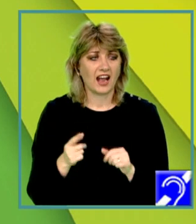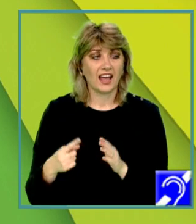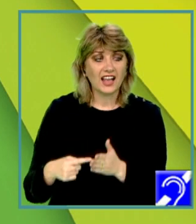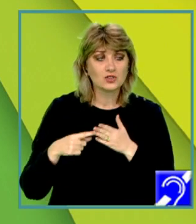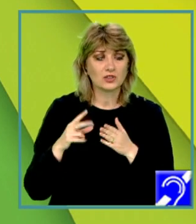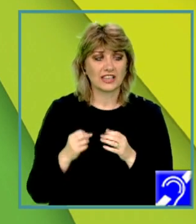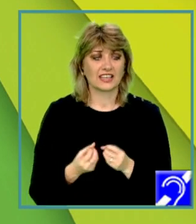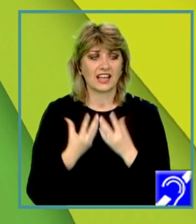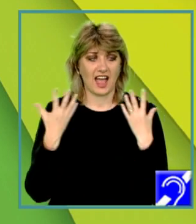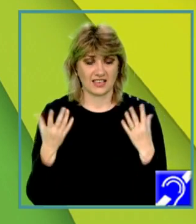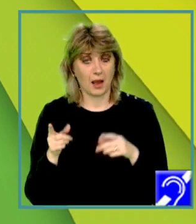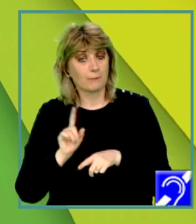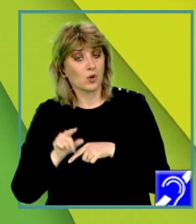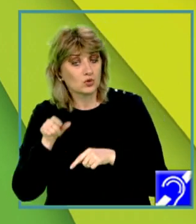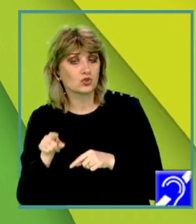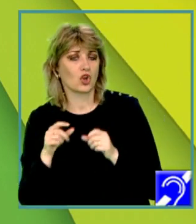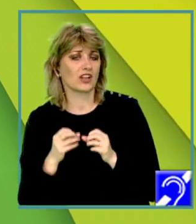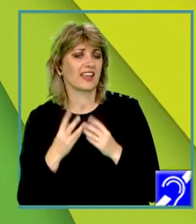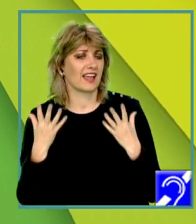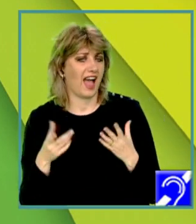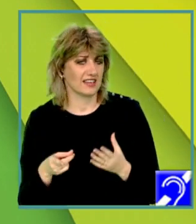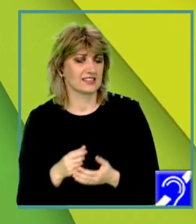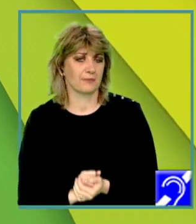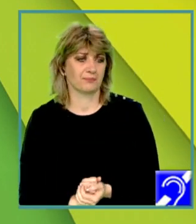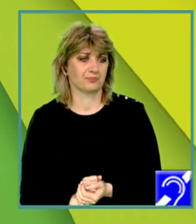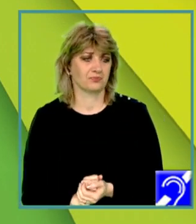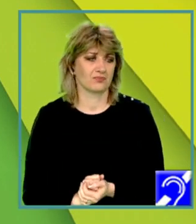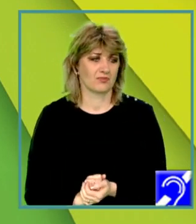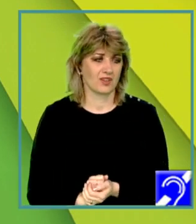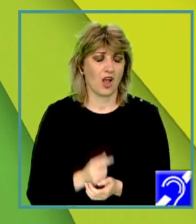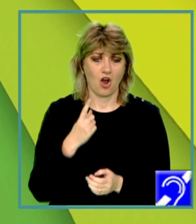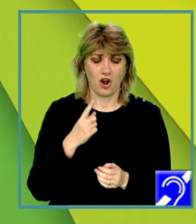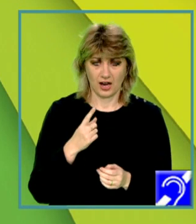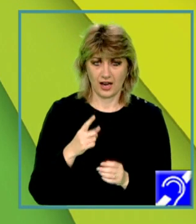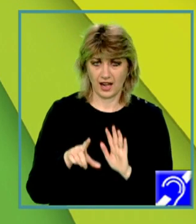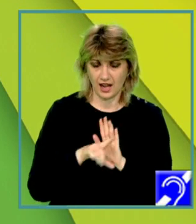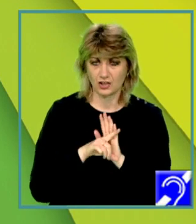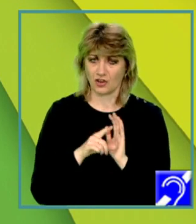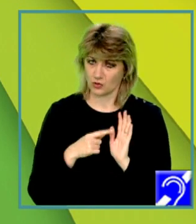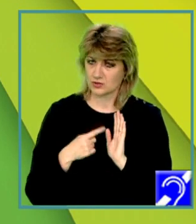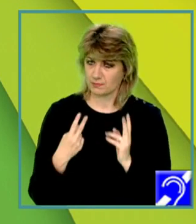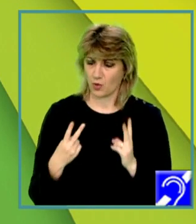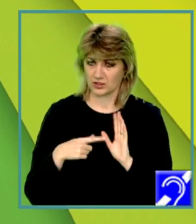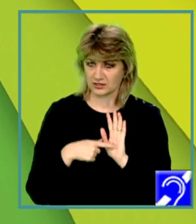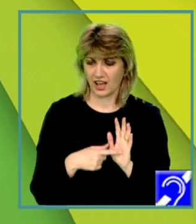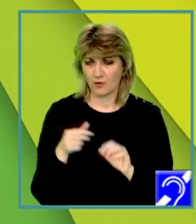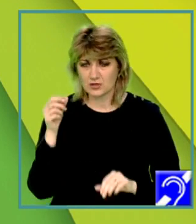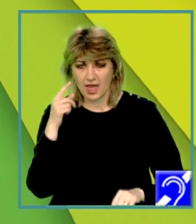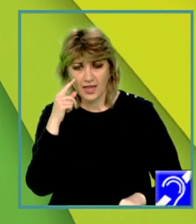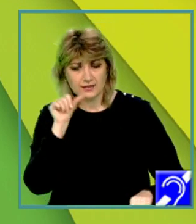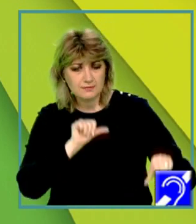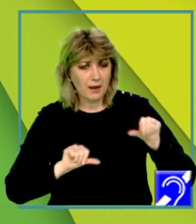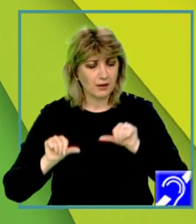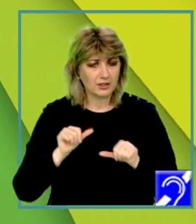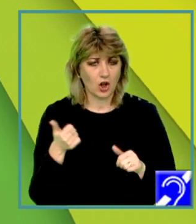produșilor de reacție această lege extrem de importantă a fost demonstrată experimental de la vedere